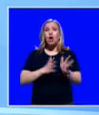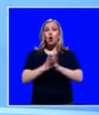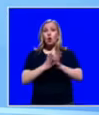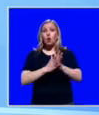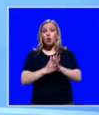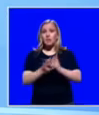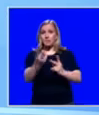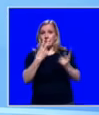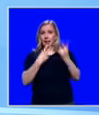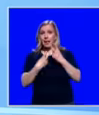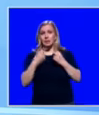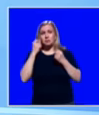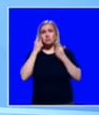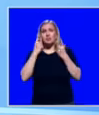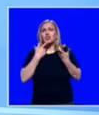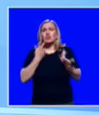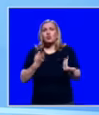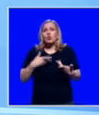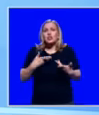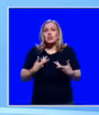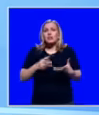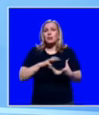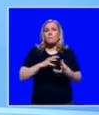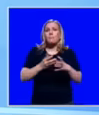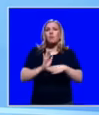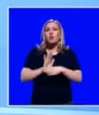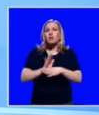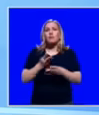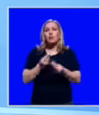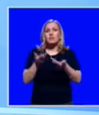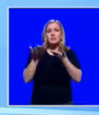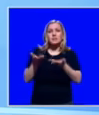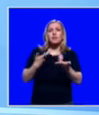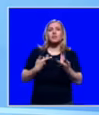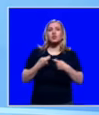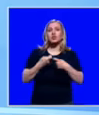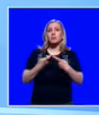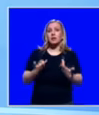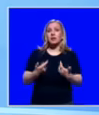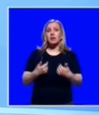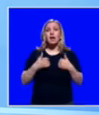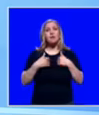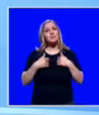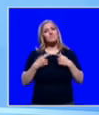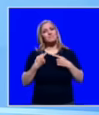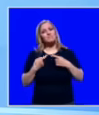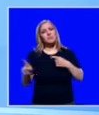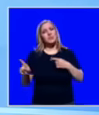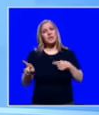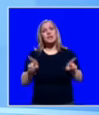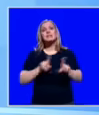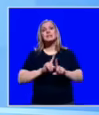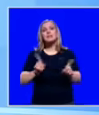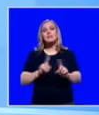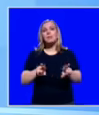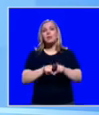и се чудят за какво ти да си политик, от какъв зор, какво ти листва и какво искаш да направиш. Аз съм съвсем различен. Аз не съм като тези,